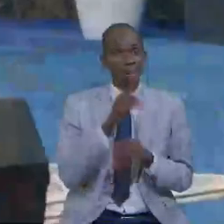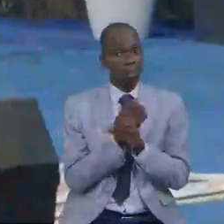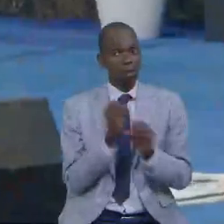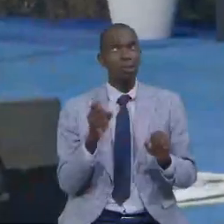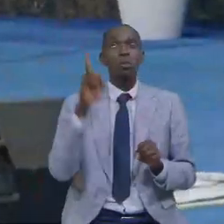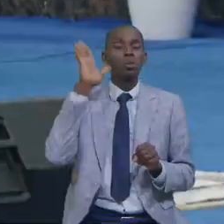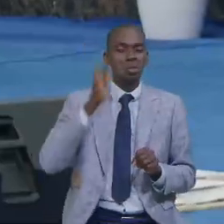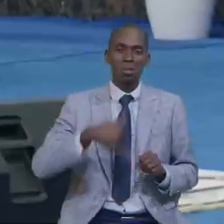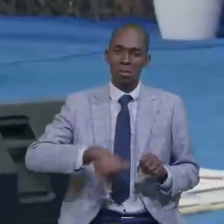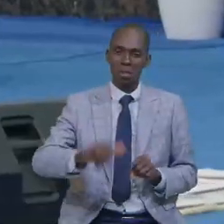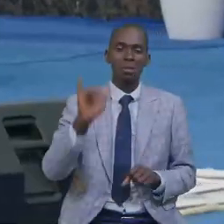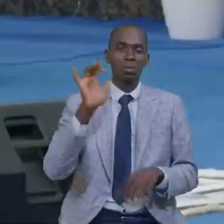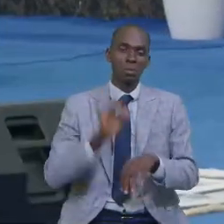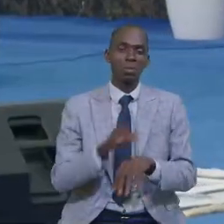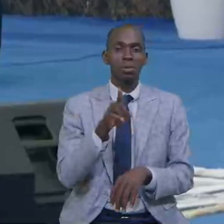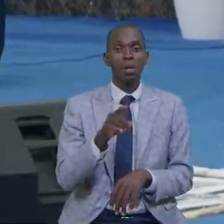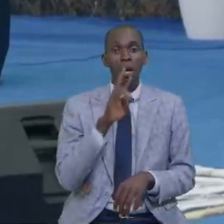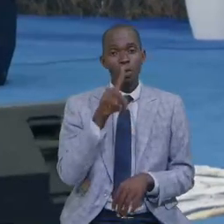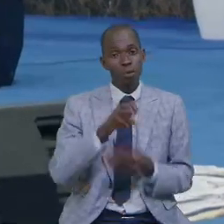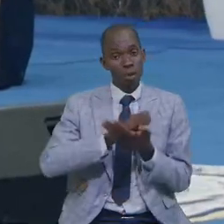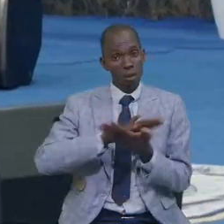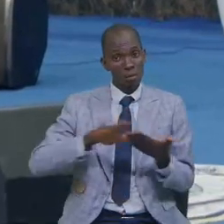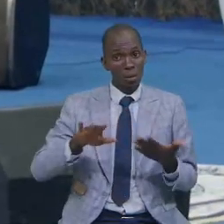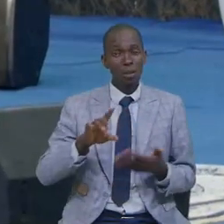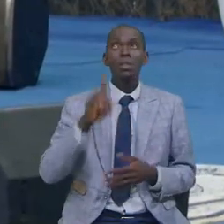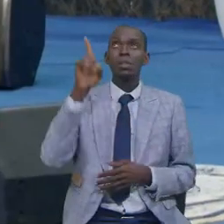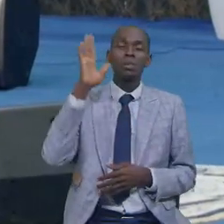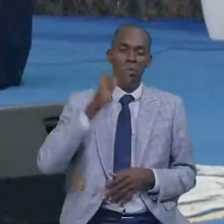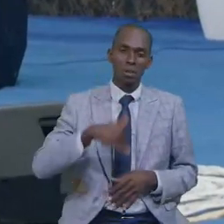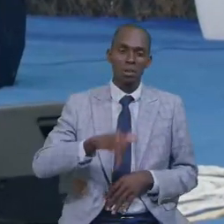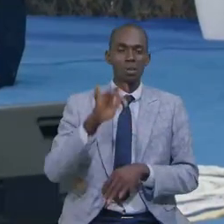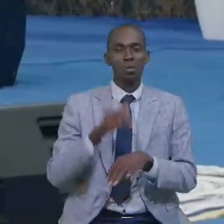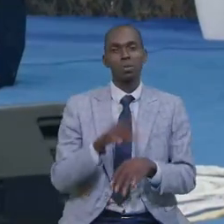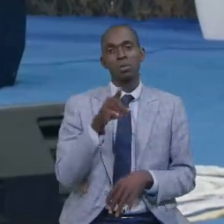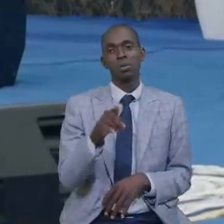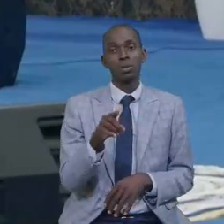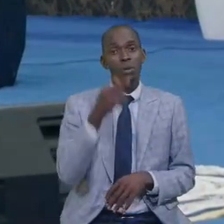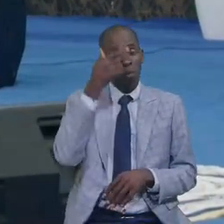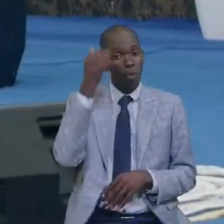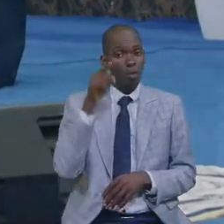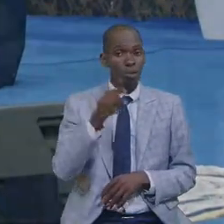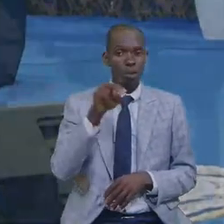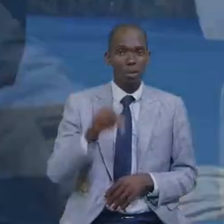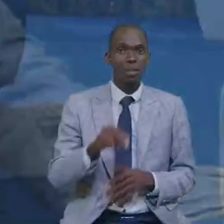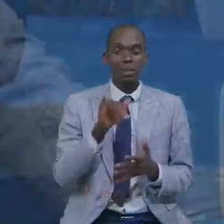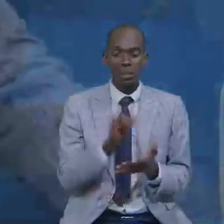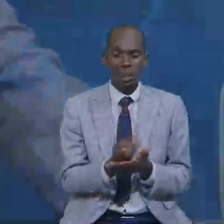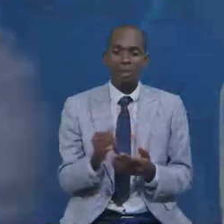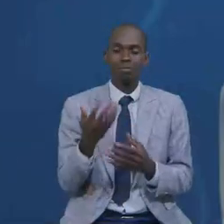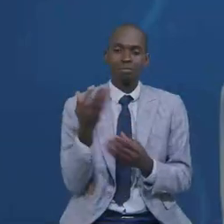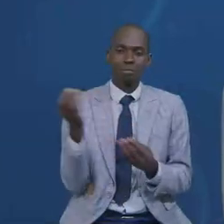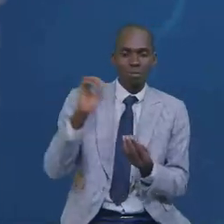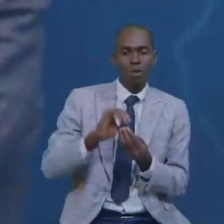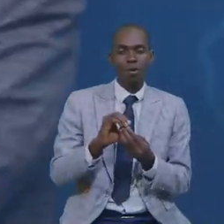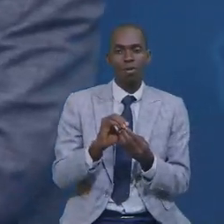tu as sauvé il va te toucher quel sanctifié il va toujours te toucher parce que tu as besoin de